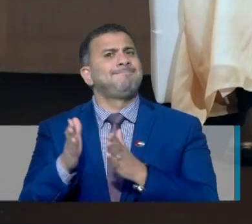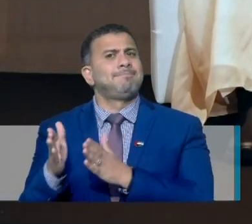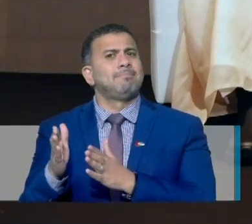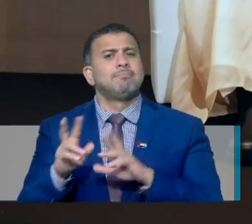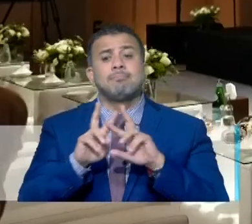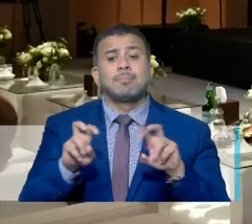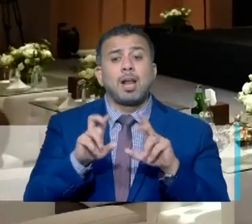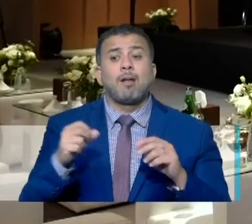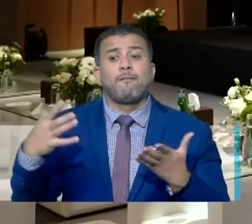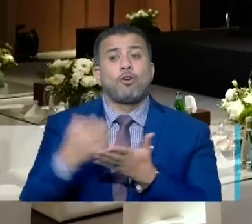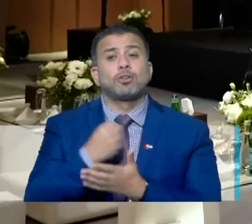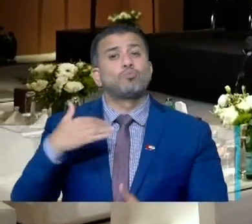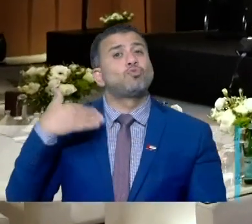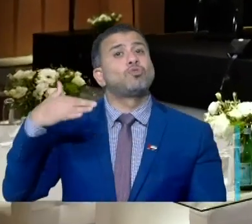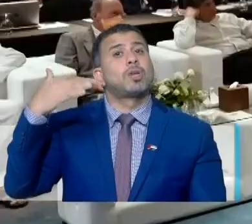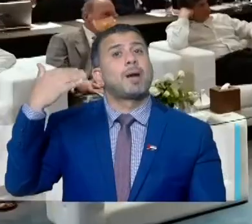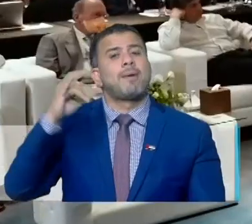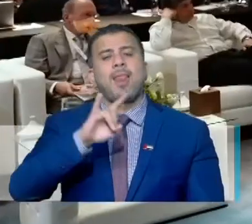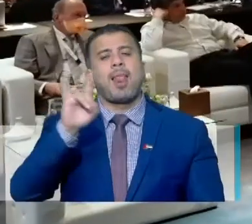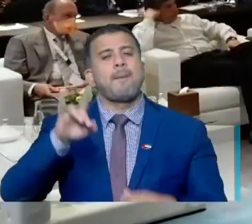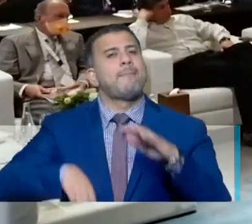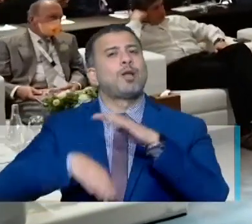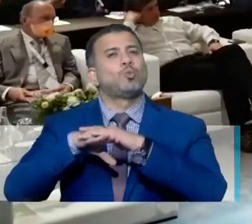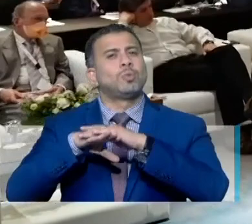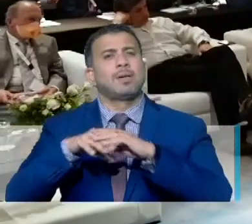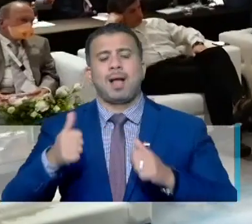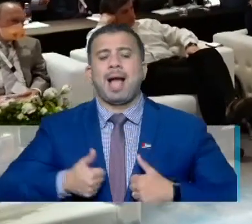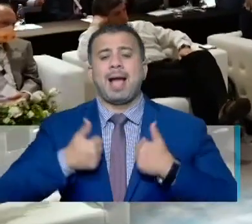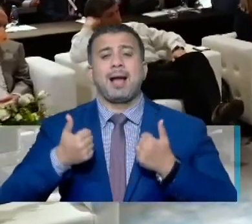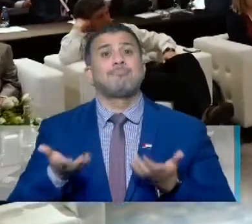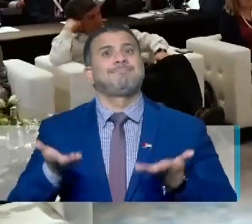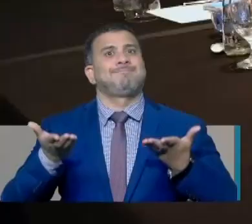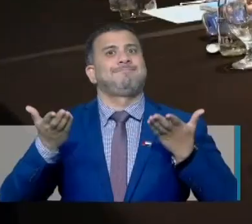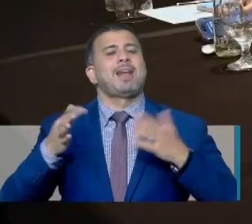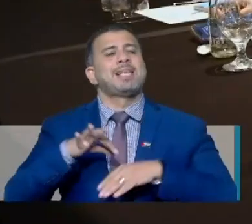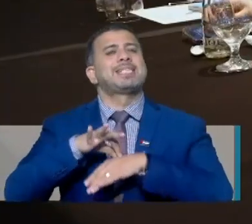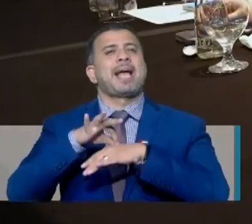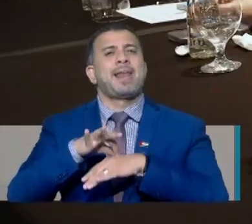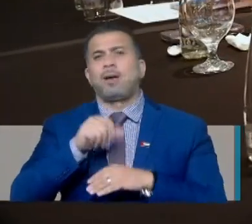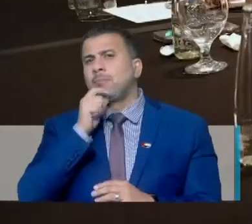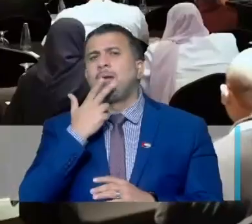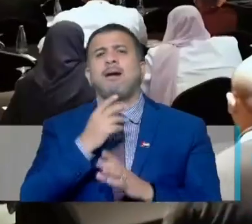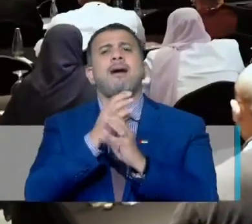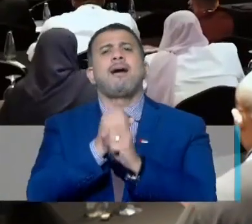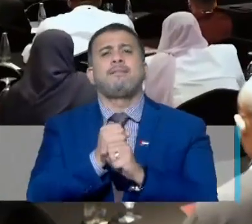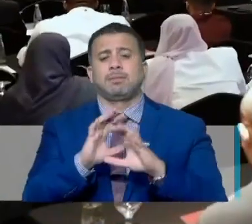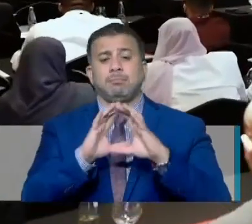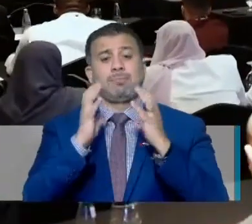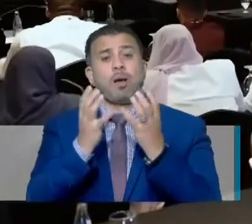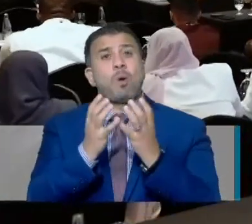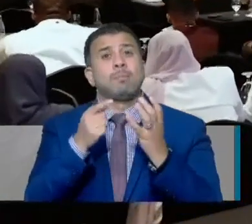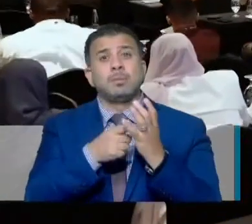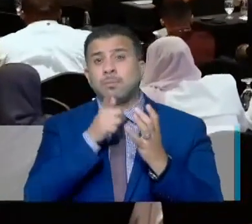نحو اكتشاف الفرص المستقبليه اللامحدوده والارتقاء بجوده حياه الانسان وحمايه كوكبنا